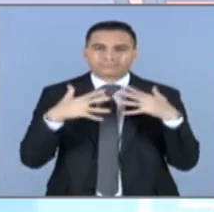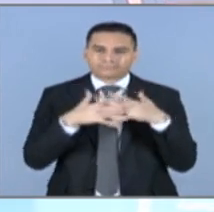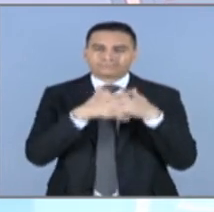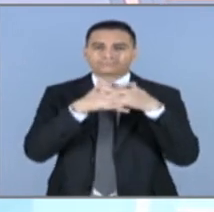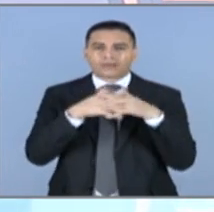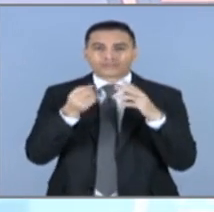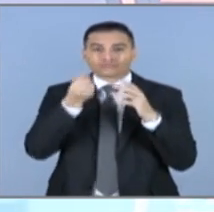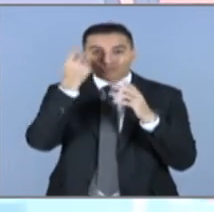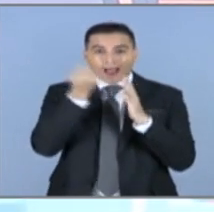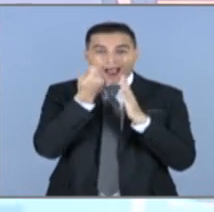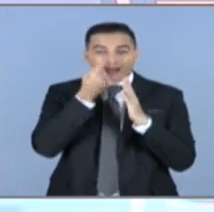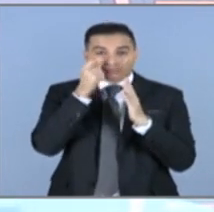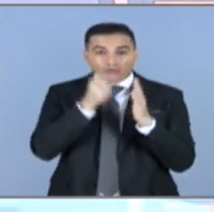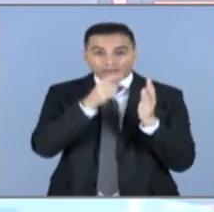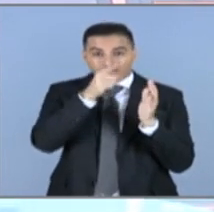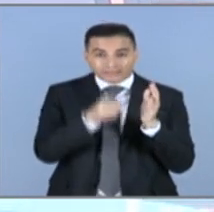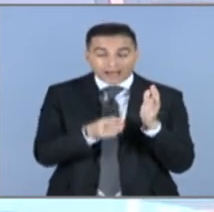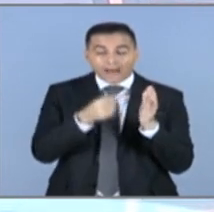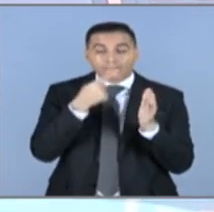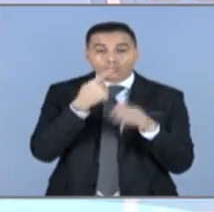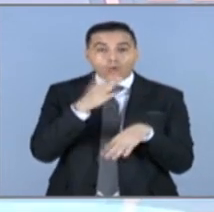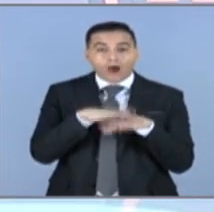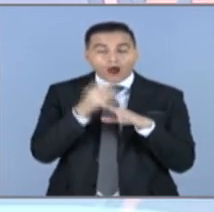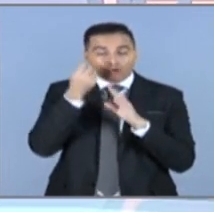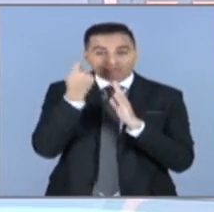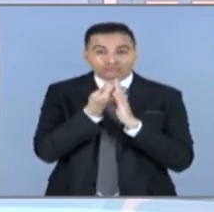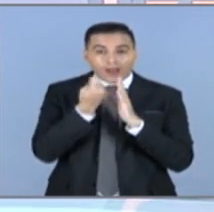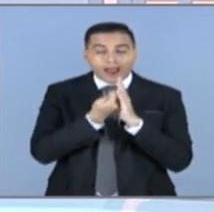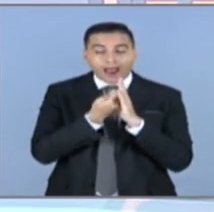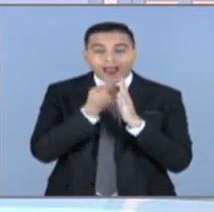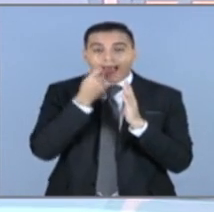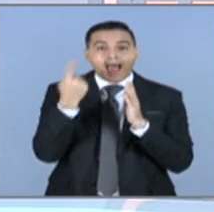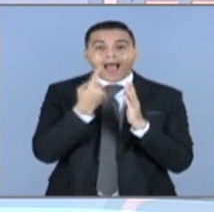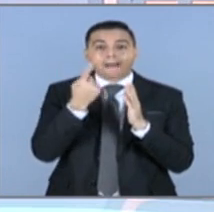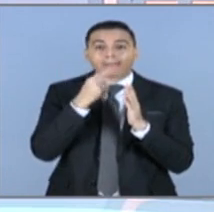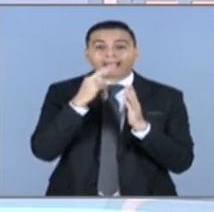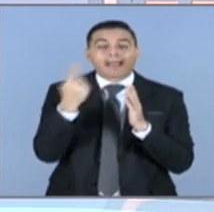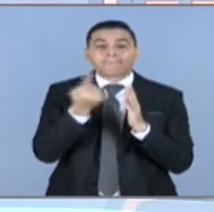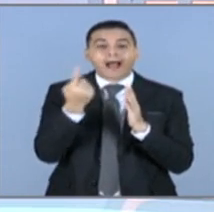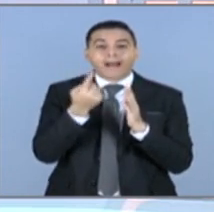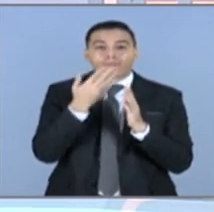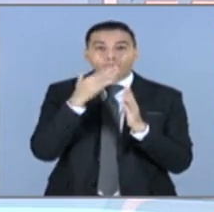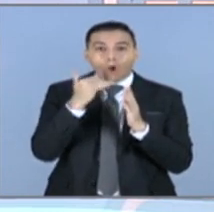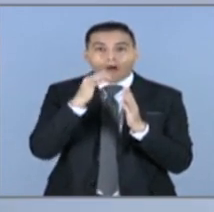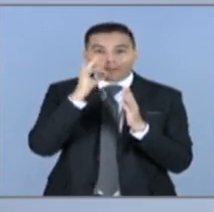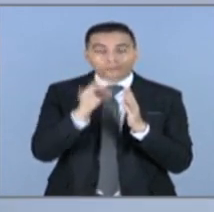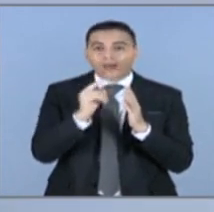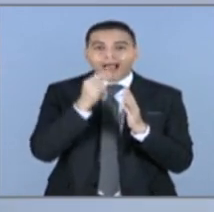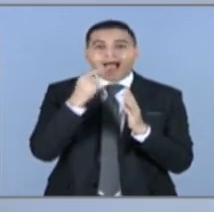بيتقال عن الشاعر ده إنه شاعر العمية التي خشيت